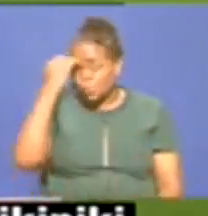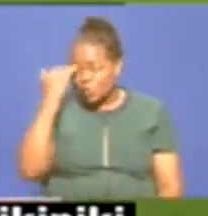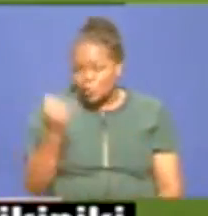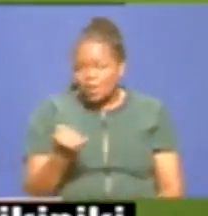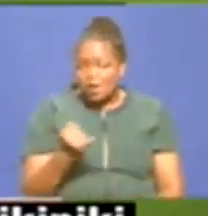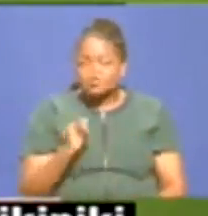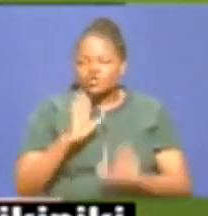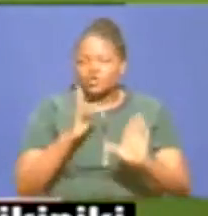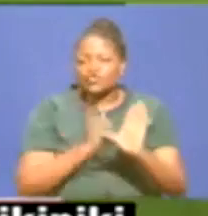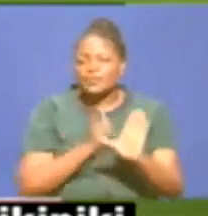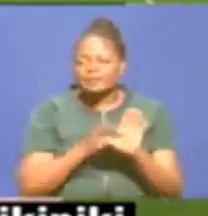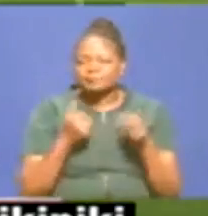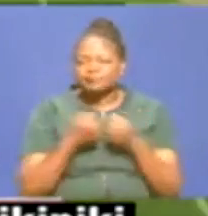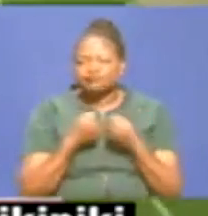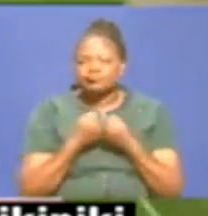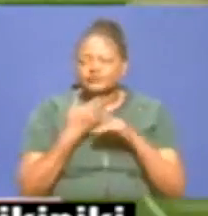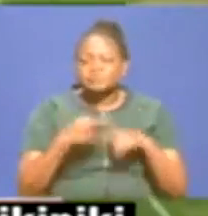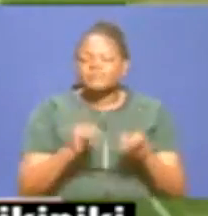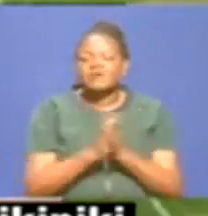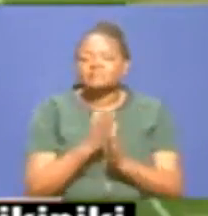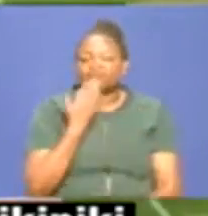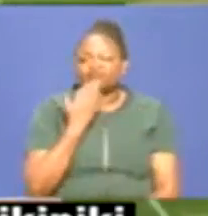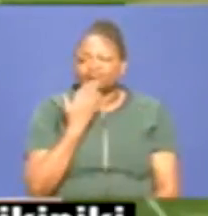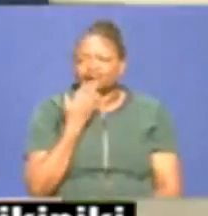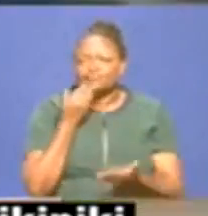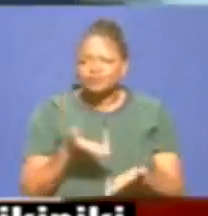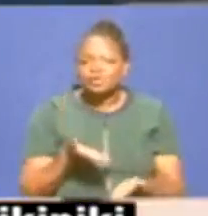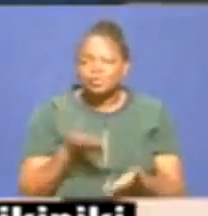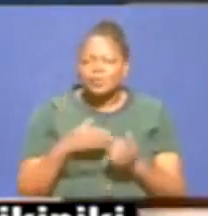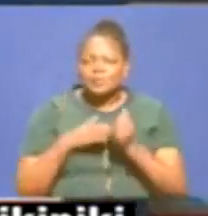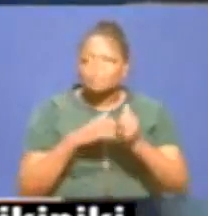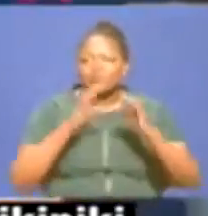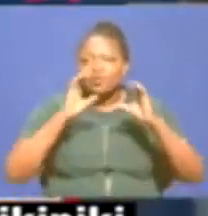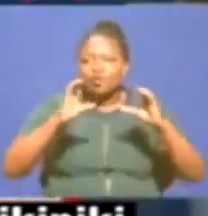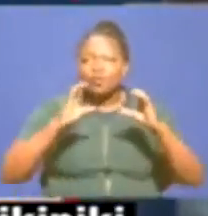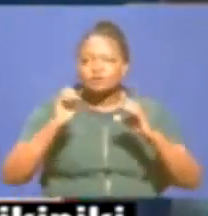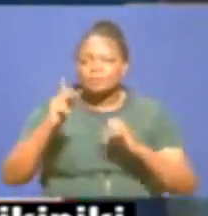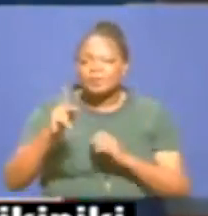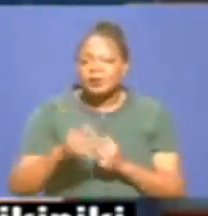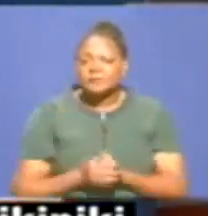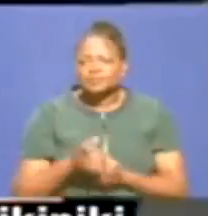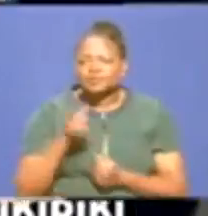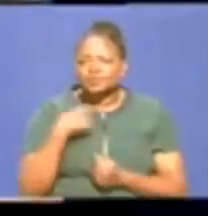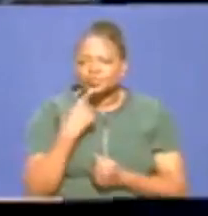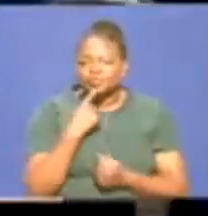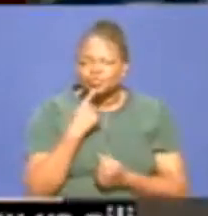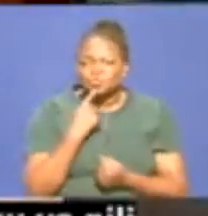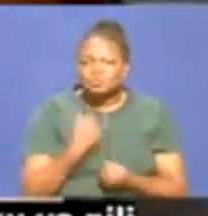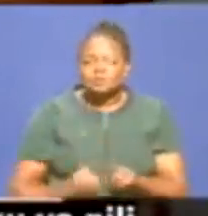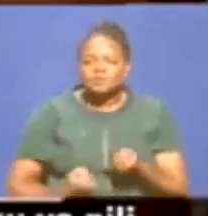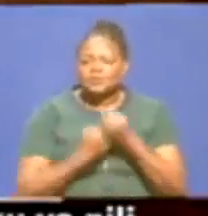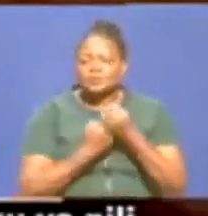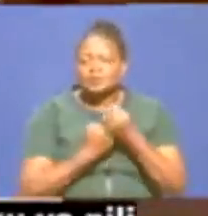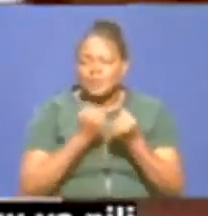kwenye mechi baina yake na FC Leopards, sasa itaongozwa na kocha Mark Harrison ambaye atasaidiwa na Sami